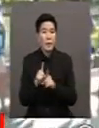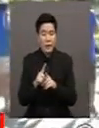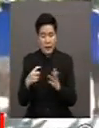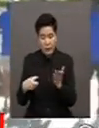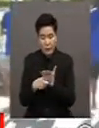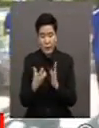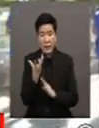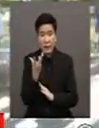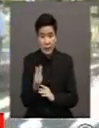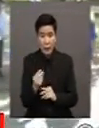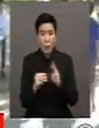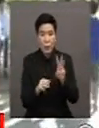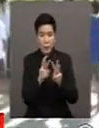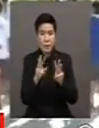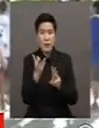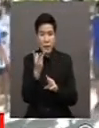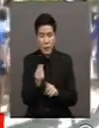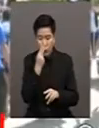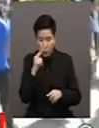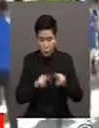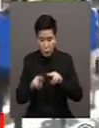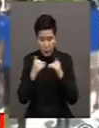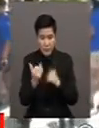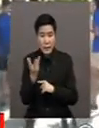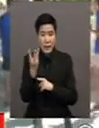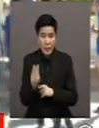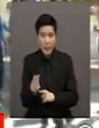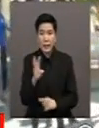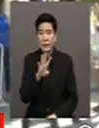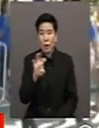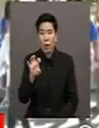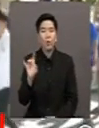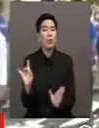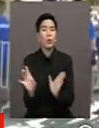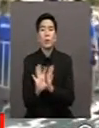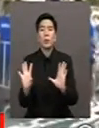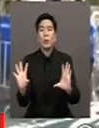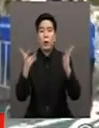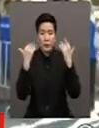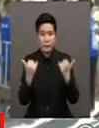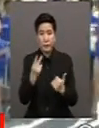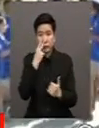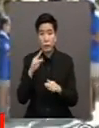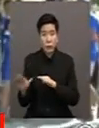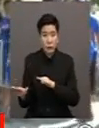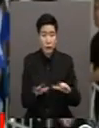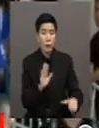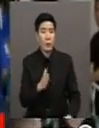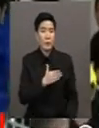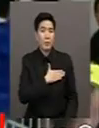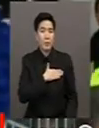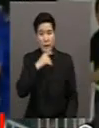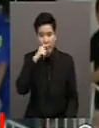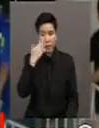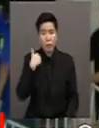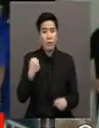การจำหน่ายผ่านในเว็บไซต์นะครับตรวจสอบล่าสุดที่ก็เหลือเพียงแค่400ใบสุดท้ายเท่านั้นสภาพความพร้อมของทีมชาติไทยหลังจาก